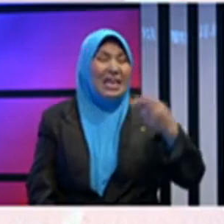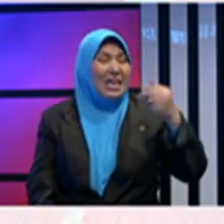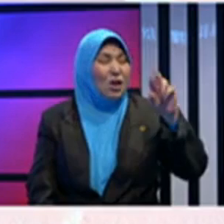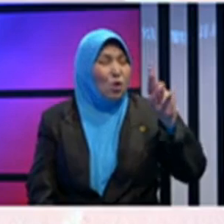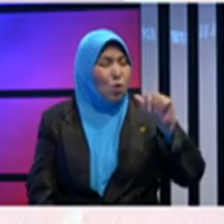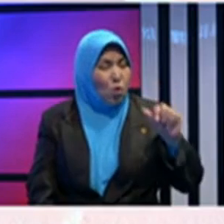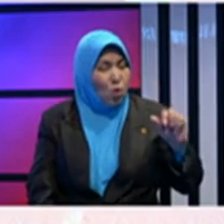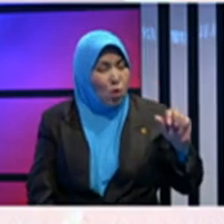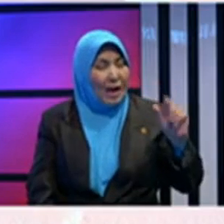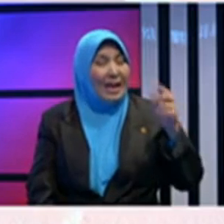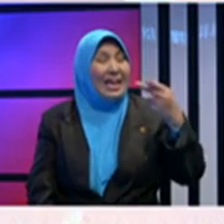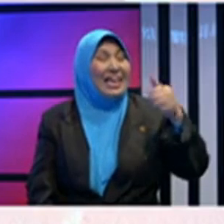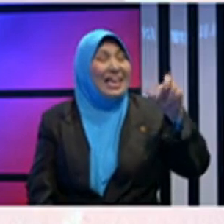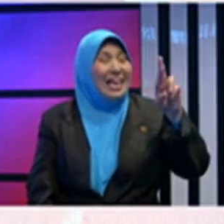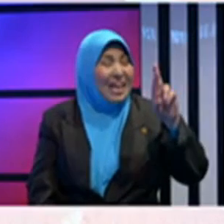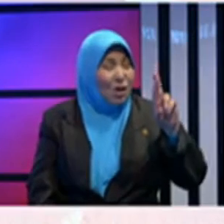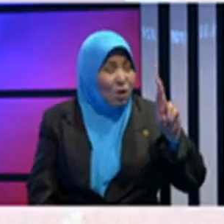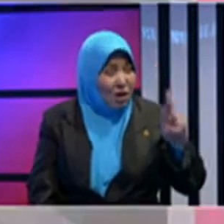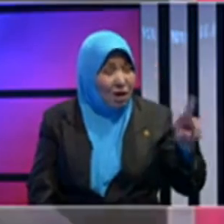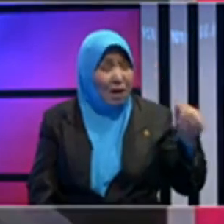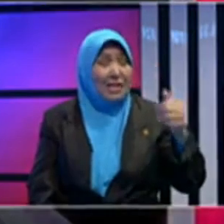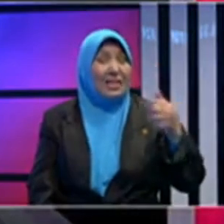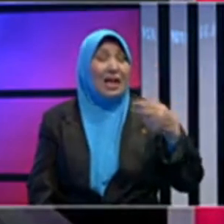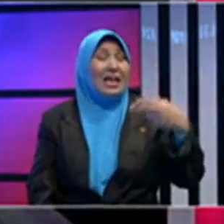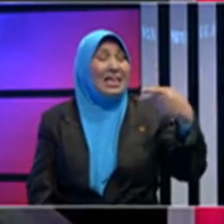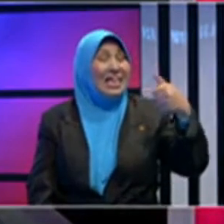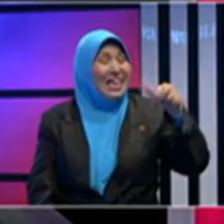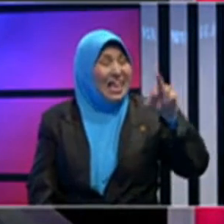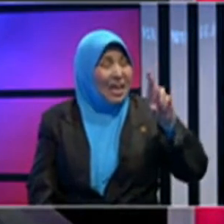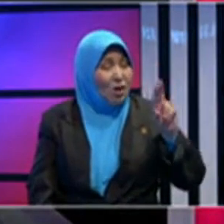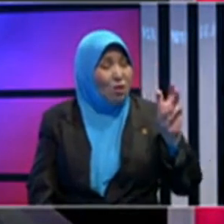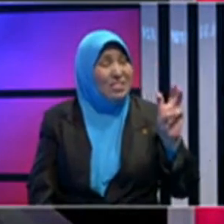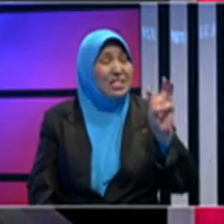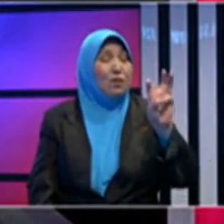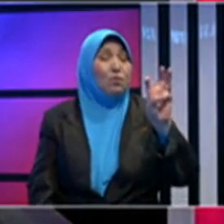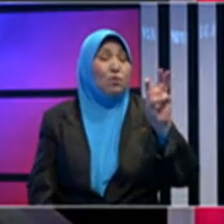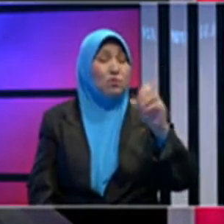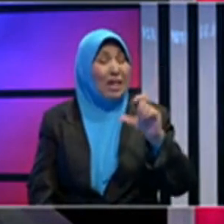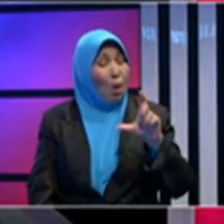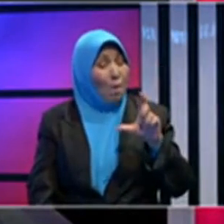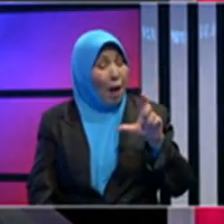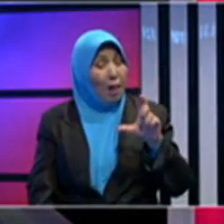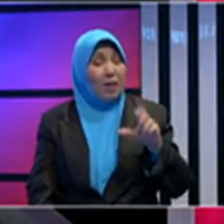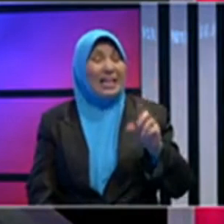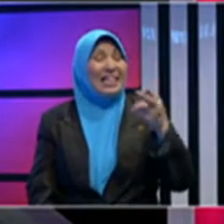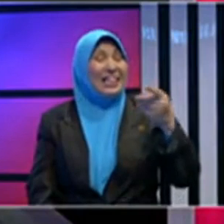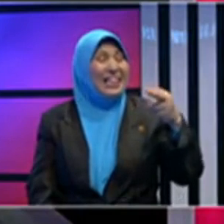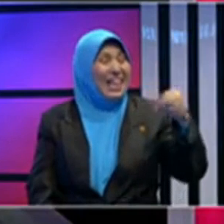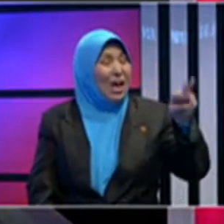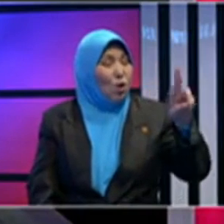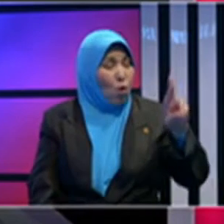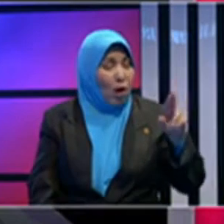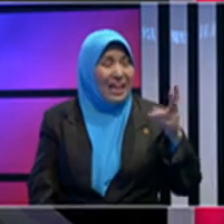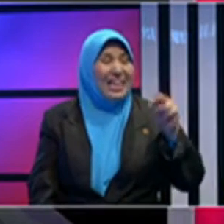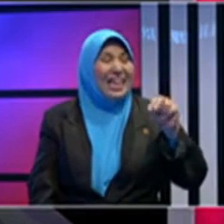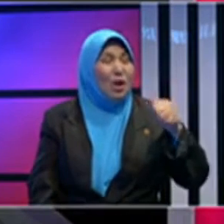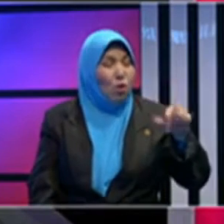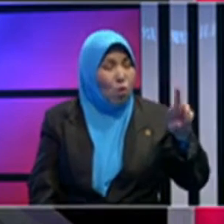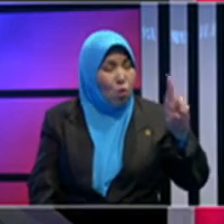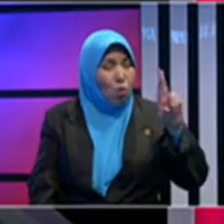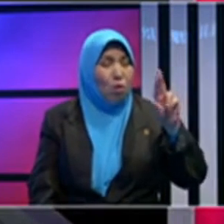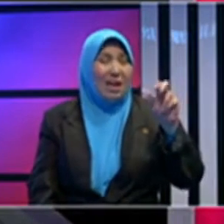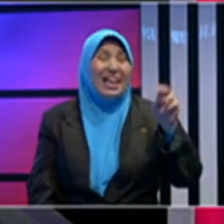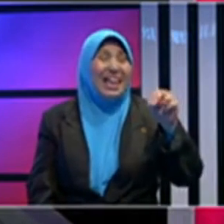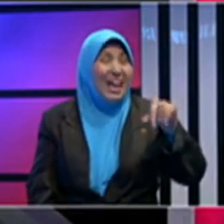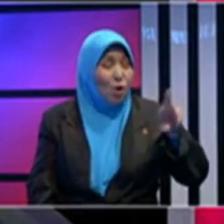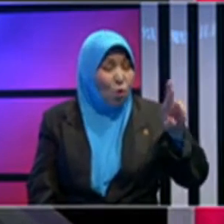Bismillahirrohmanirrohim anak pindahkan high kepada Roy tulis Abdul tuh udah tebal new new roh